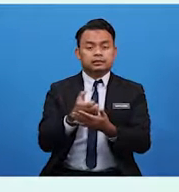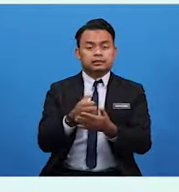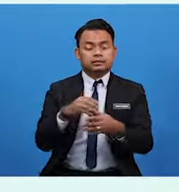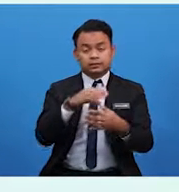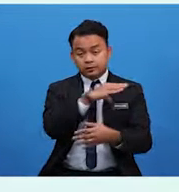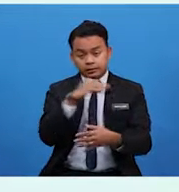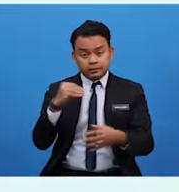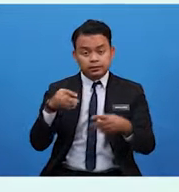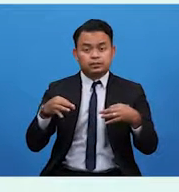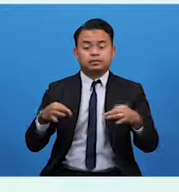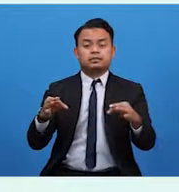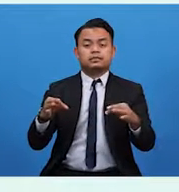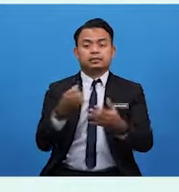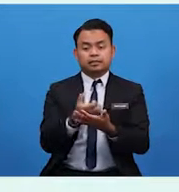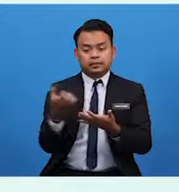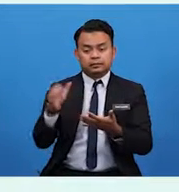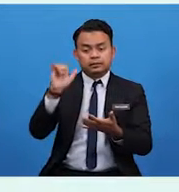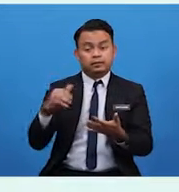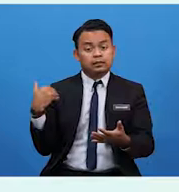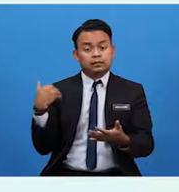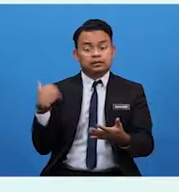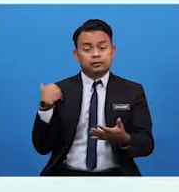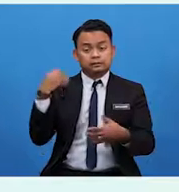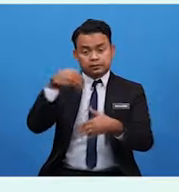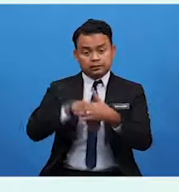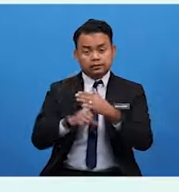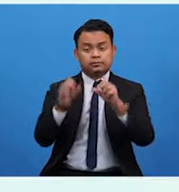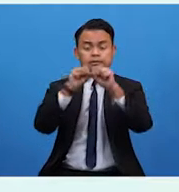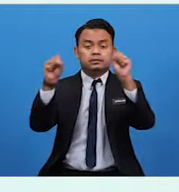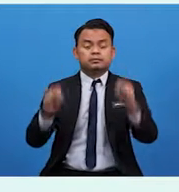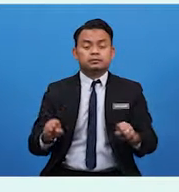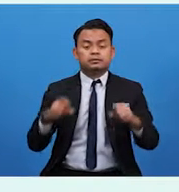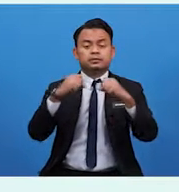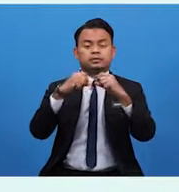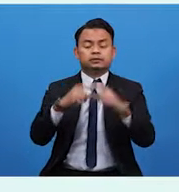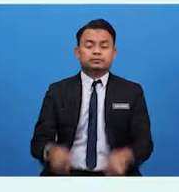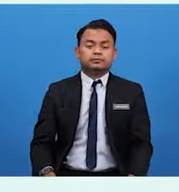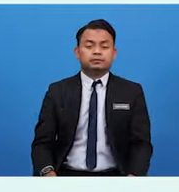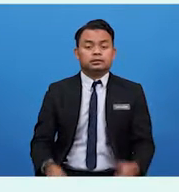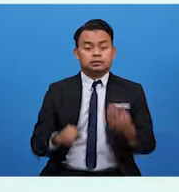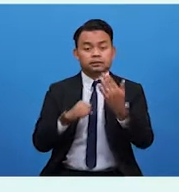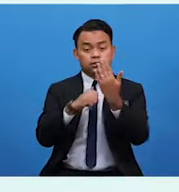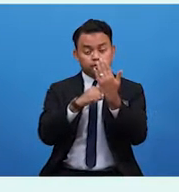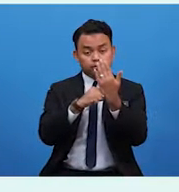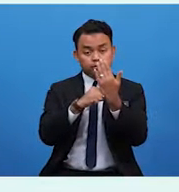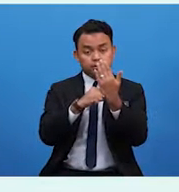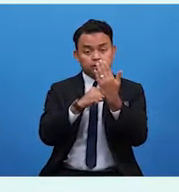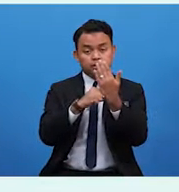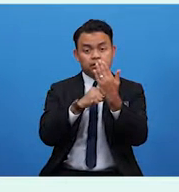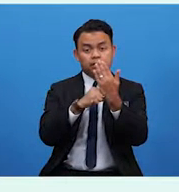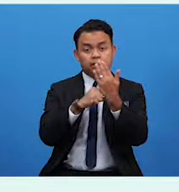sistem elektrik, iaitu sumber, medium, beban dan